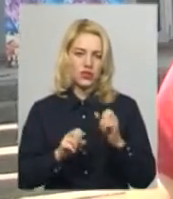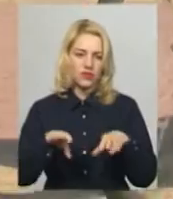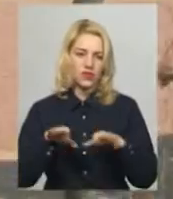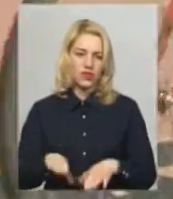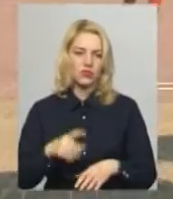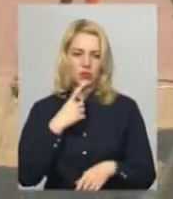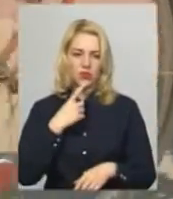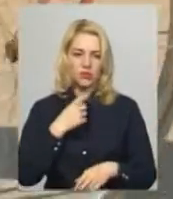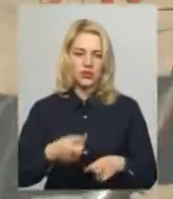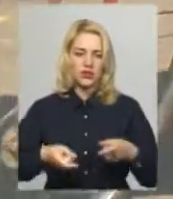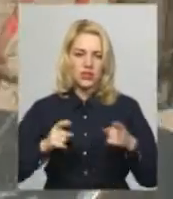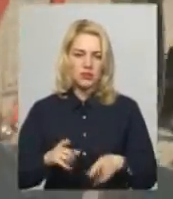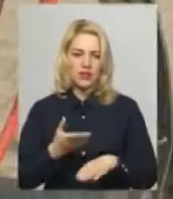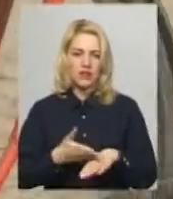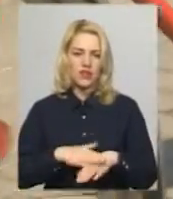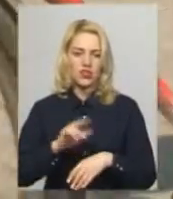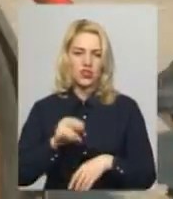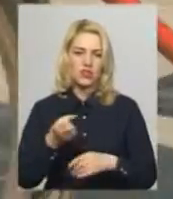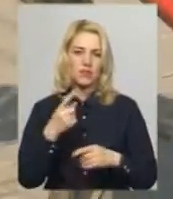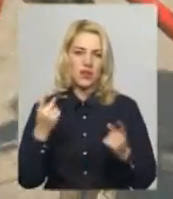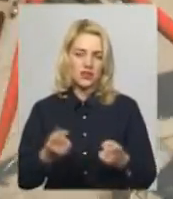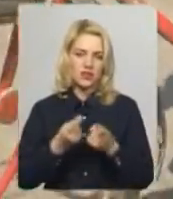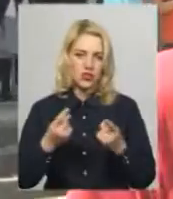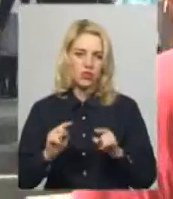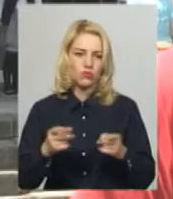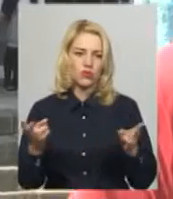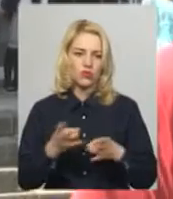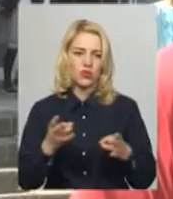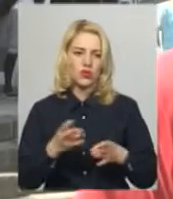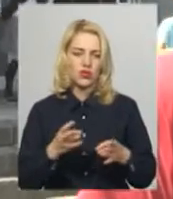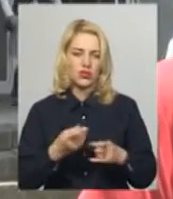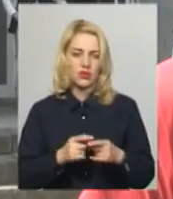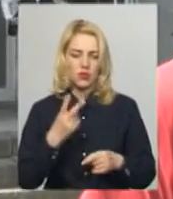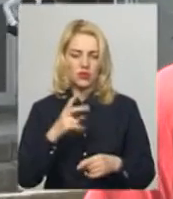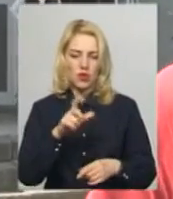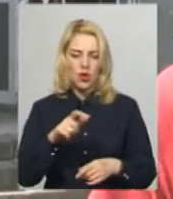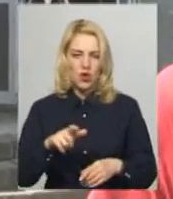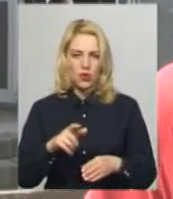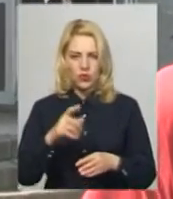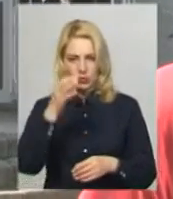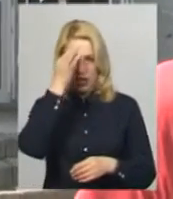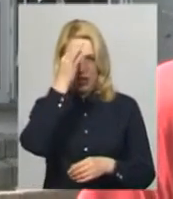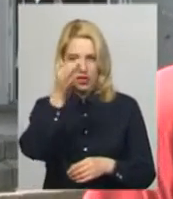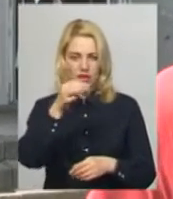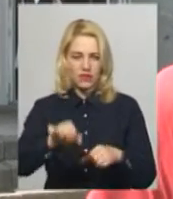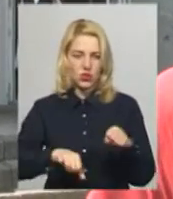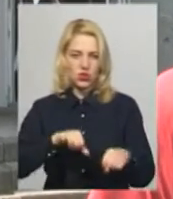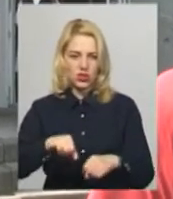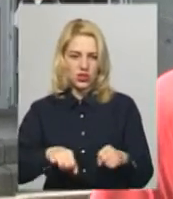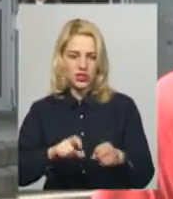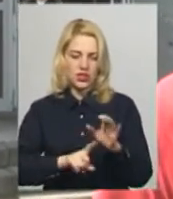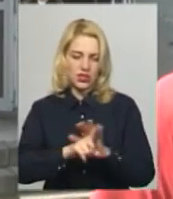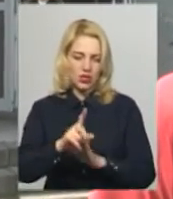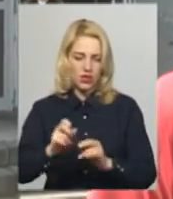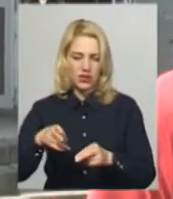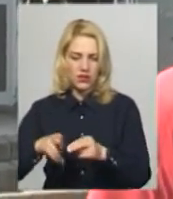бути. Насправді трохи важче, ніж на звичайному, так як потрібно двом людям тримати рівновагу одночасно. І стартувати, і